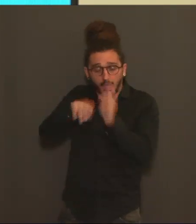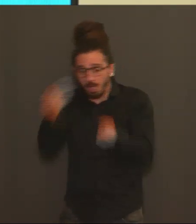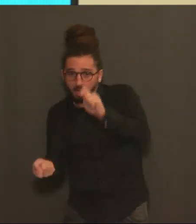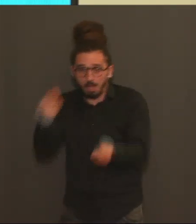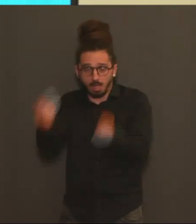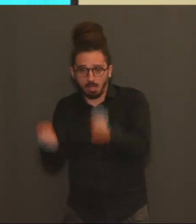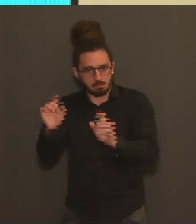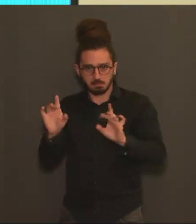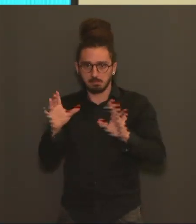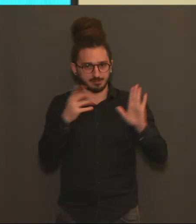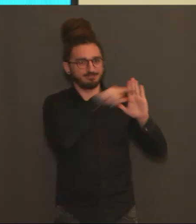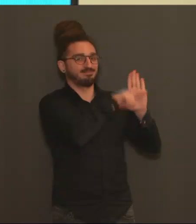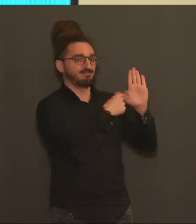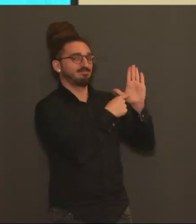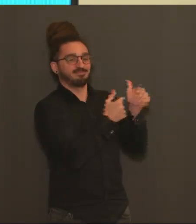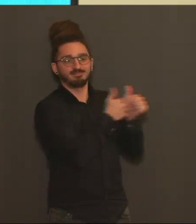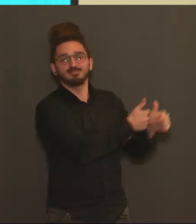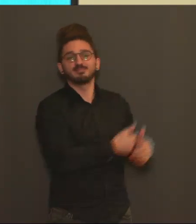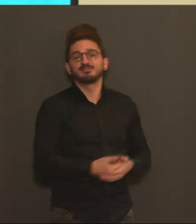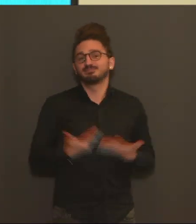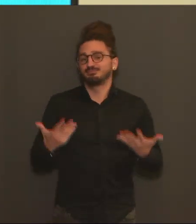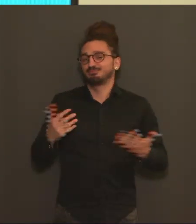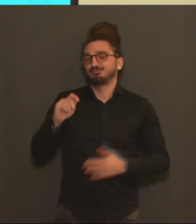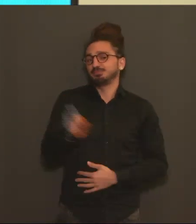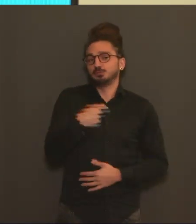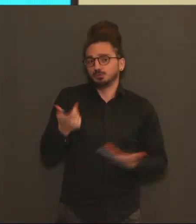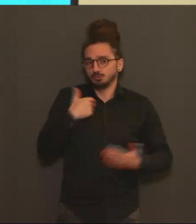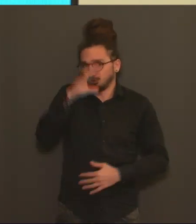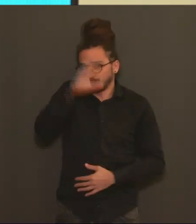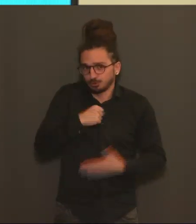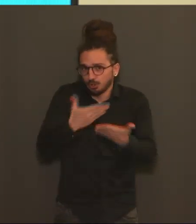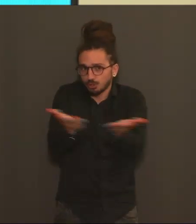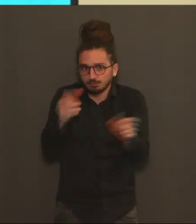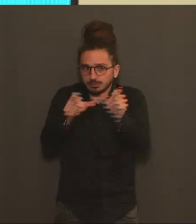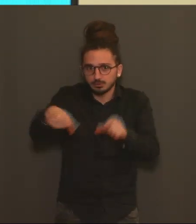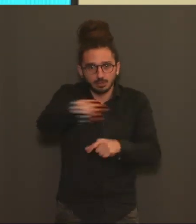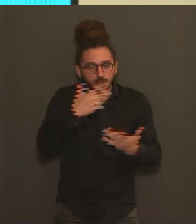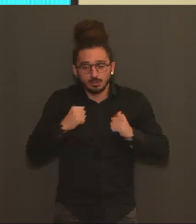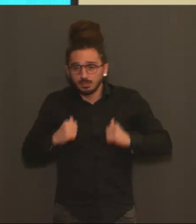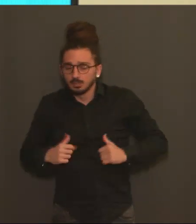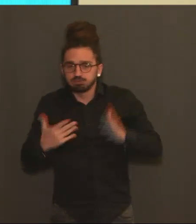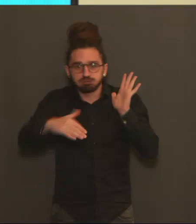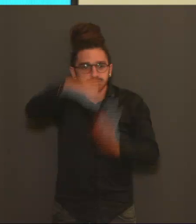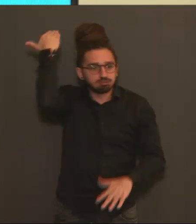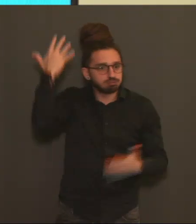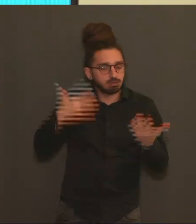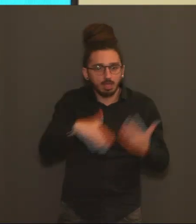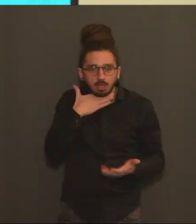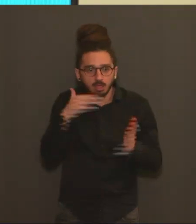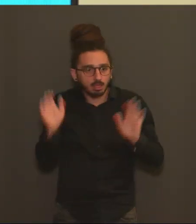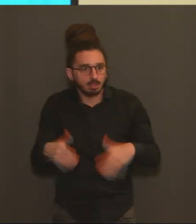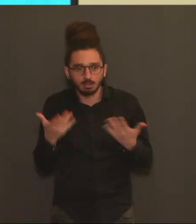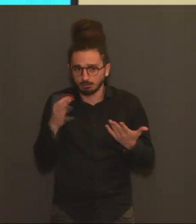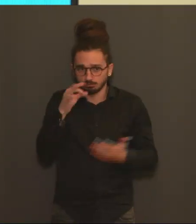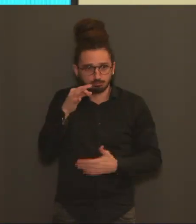clair que notre résilience touche un peu à sa fin, que nous avons un peu tous marre, ça c'est clair, mais que ce n'est pas le moment de baisser complètement les